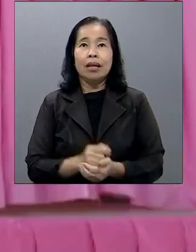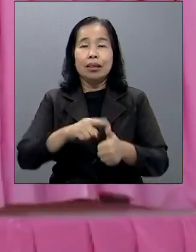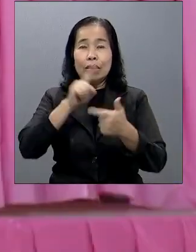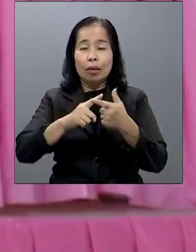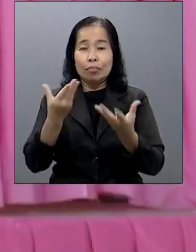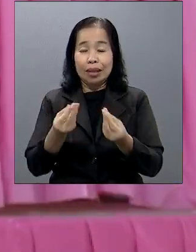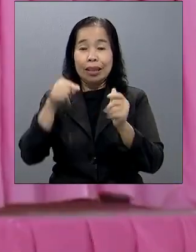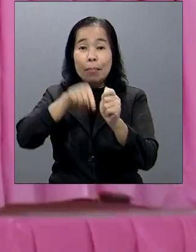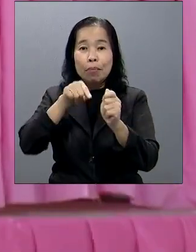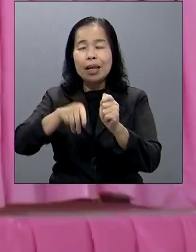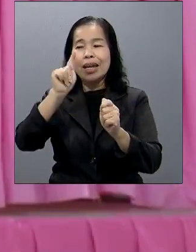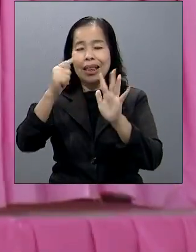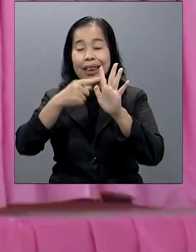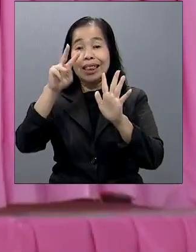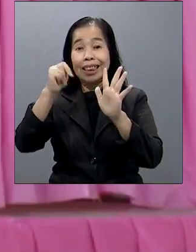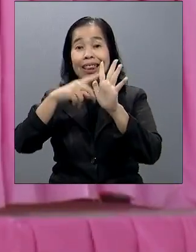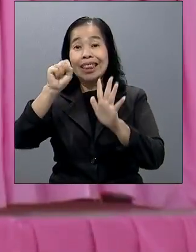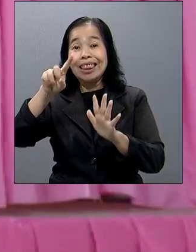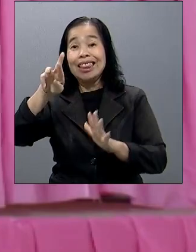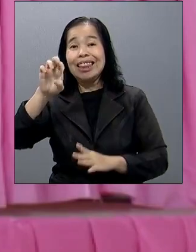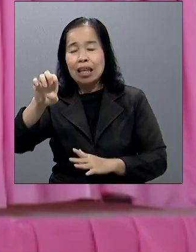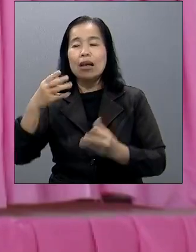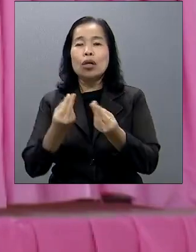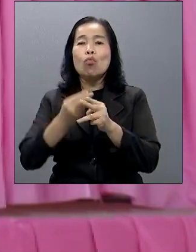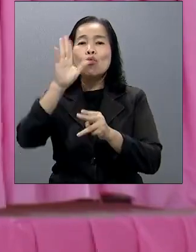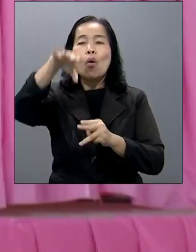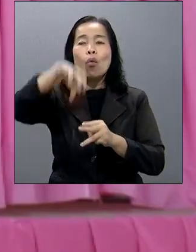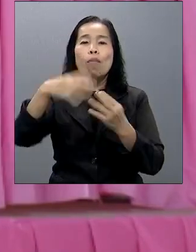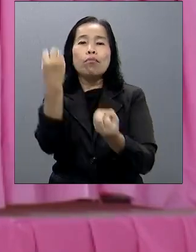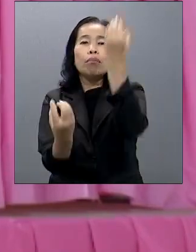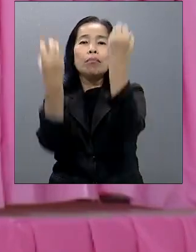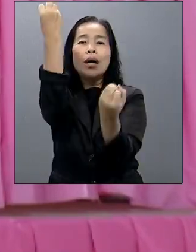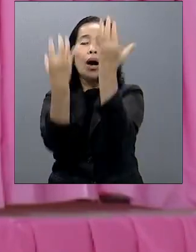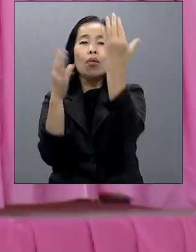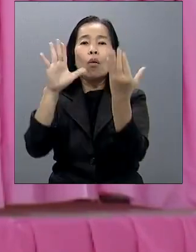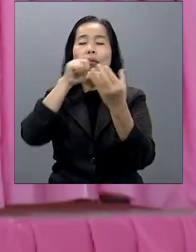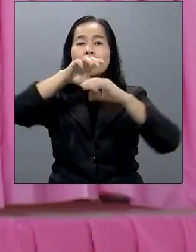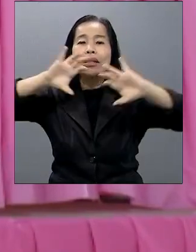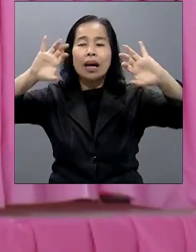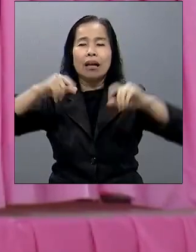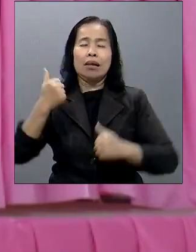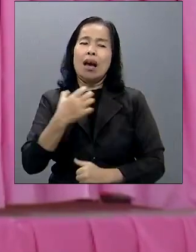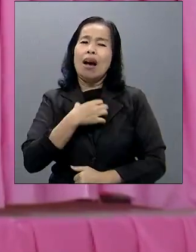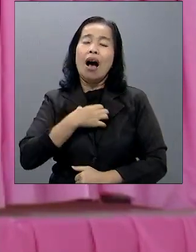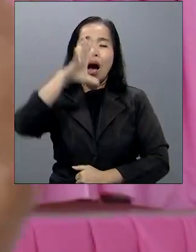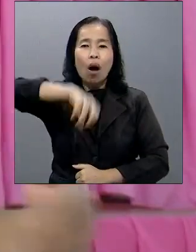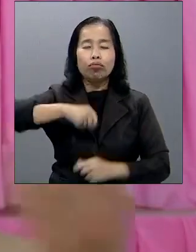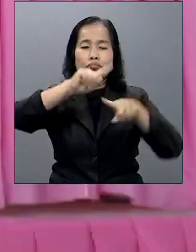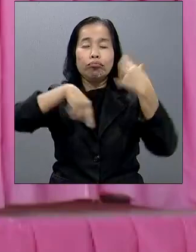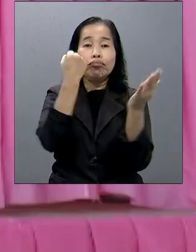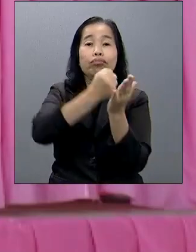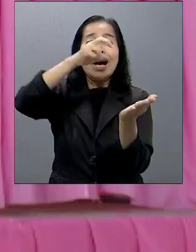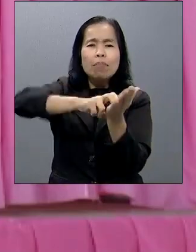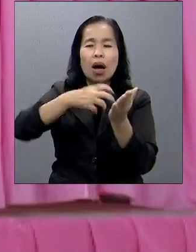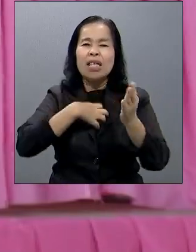จะเป็นพื้นที่ของป่าไม้ครับก็ชาวบ้านที่อยู่ก็อาศัยกันมาอยู่นานแล้วครับก็อยากจะได้เป็นเอกสารสิทธิ์หรือว่าอะไรที่มันชัดเ